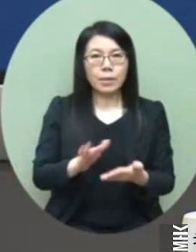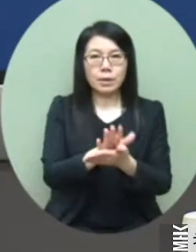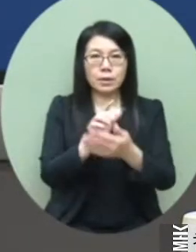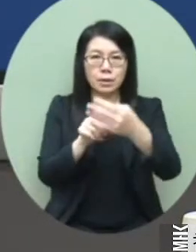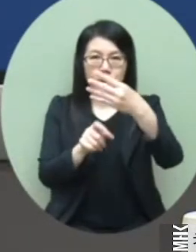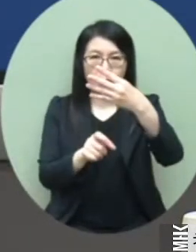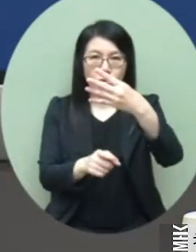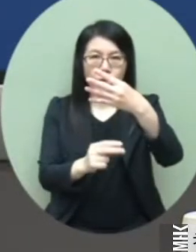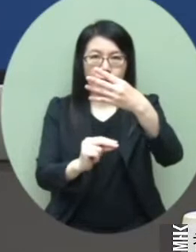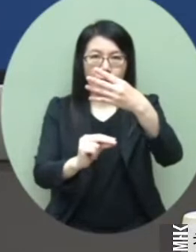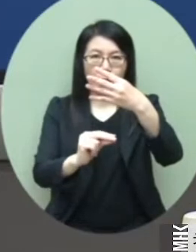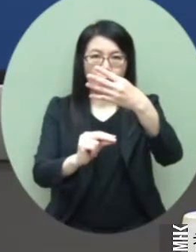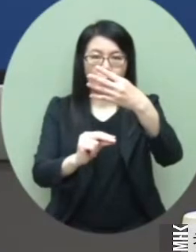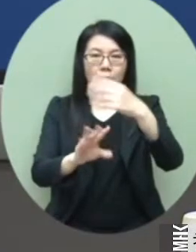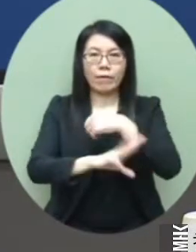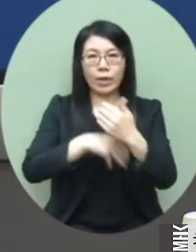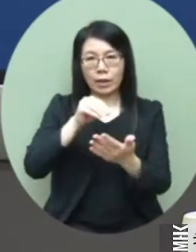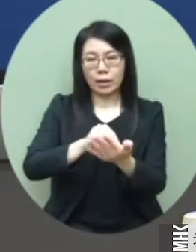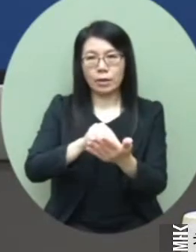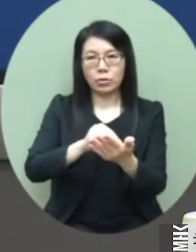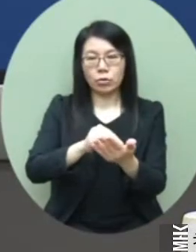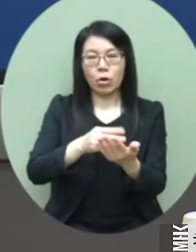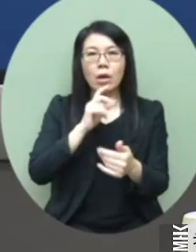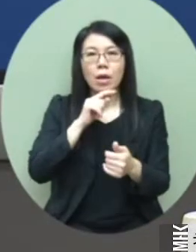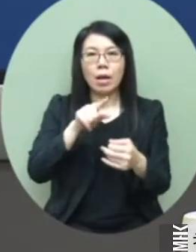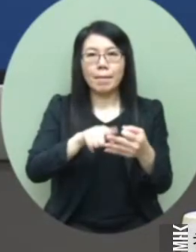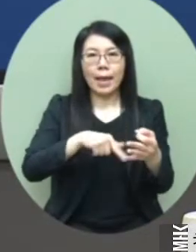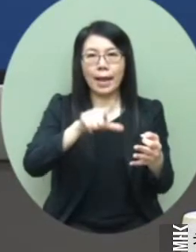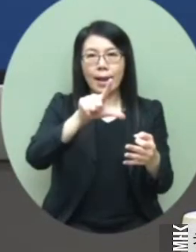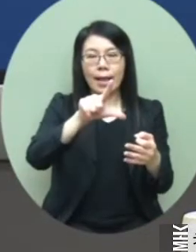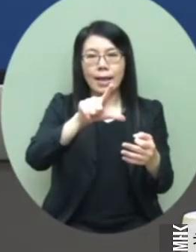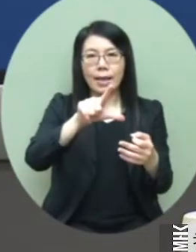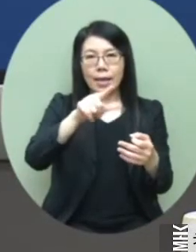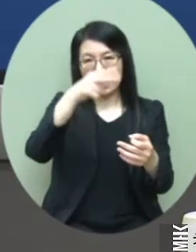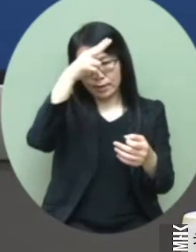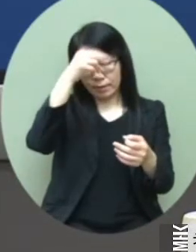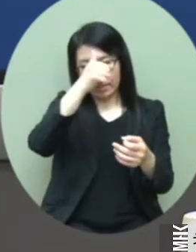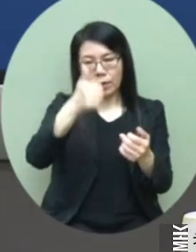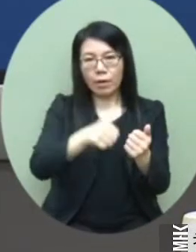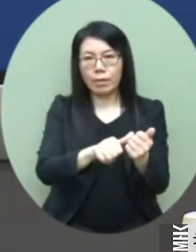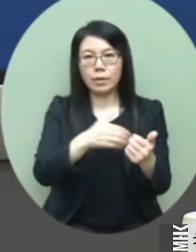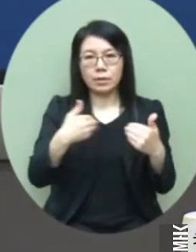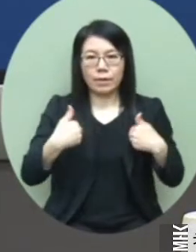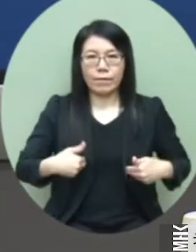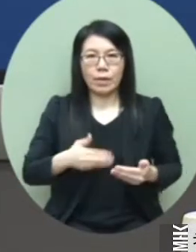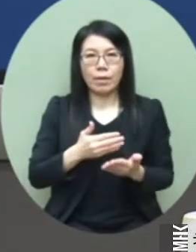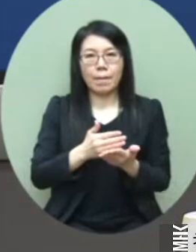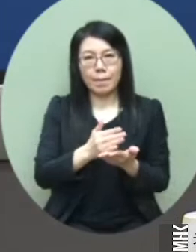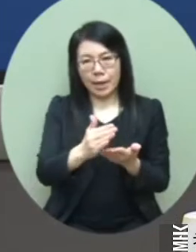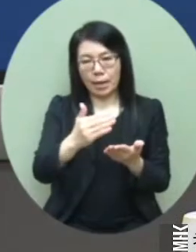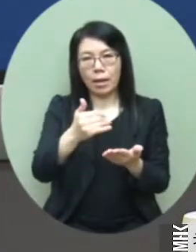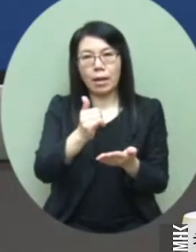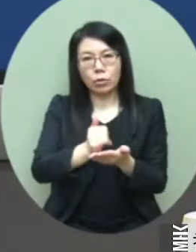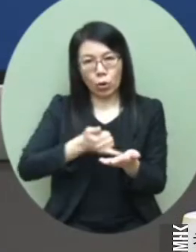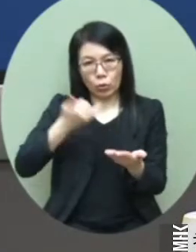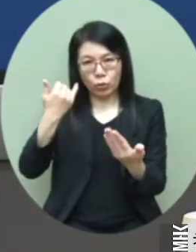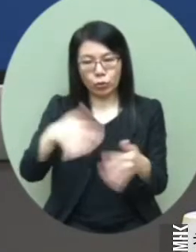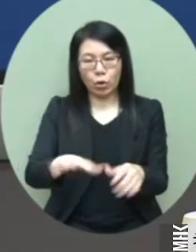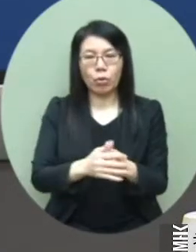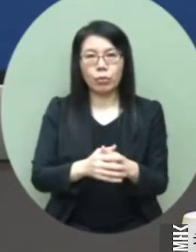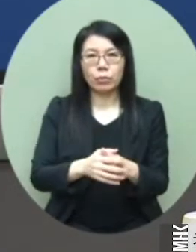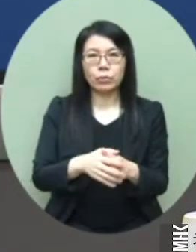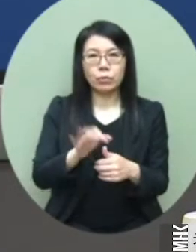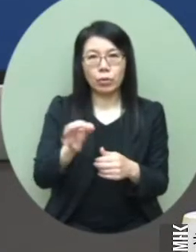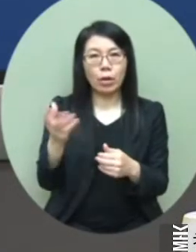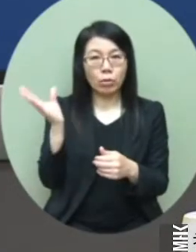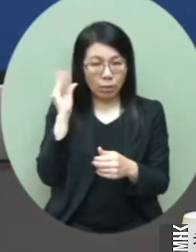7日就係法定免去咗李家超先生嘅政務司司長嘅職務啦。咁我亦都而家收到